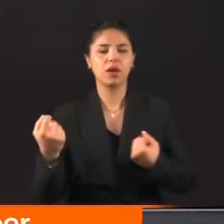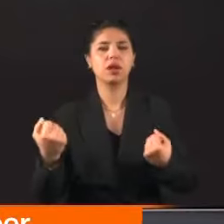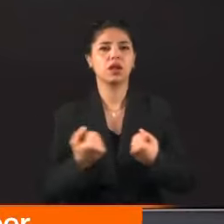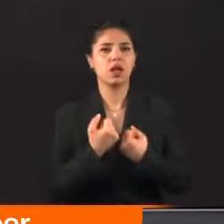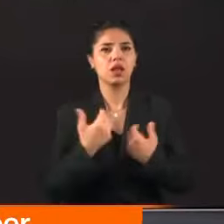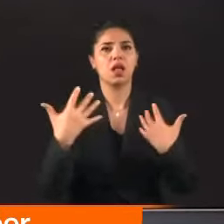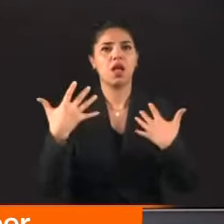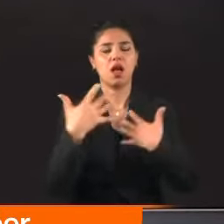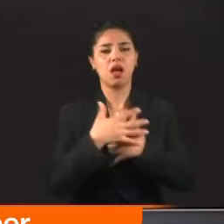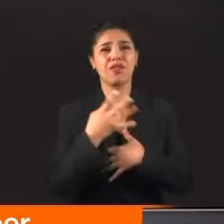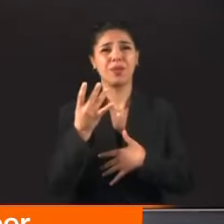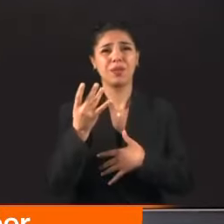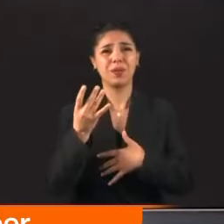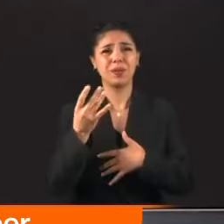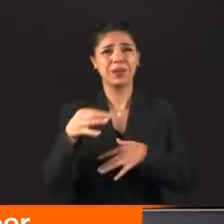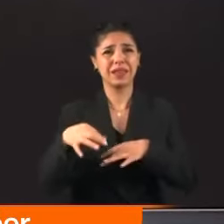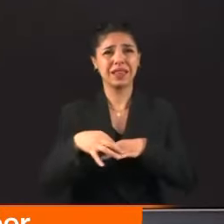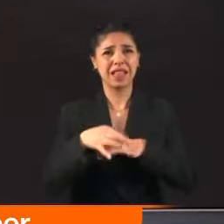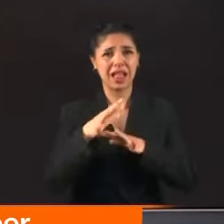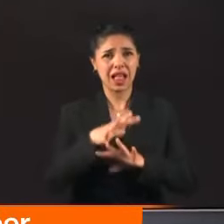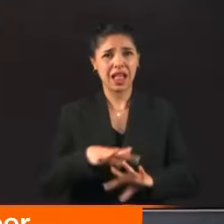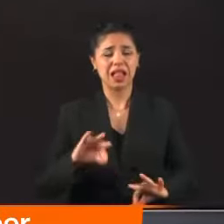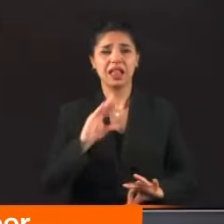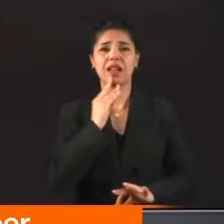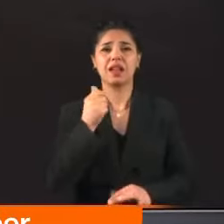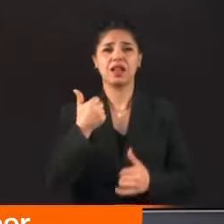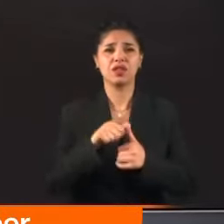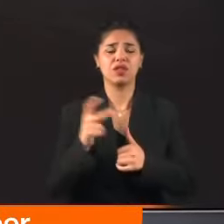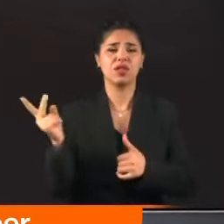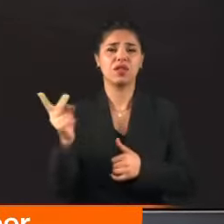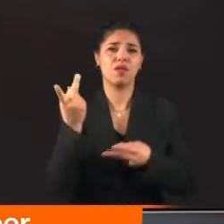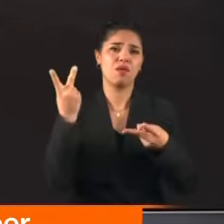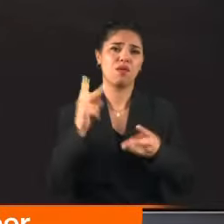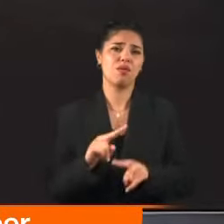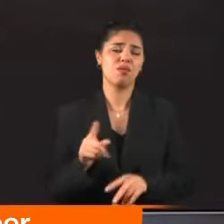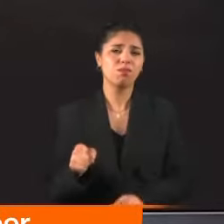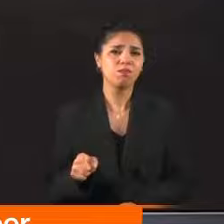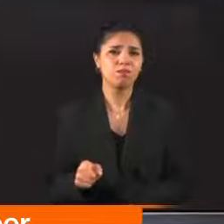kazada akşam nişan yüzüklerini takmaya hazırlanan genç çift hayatını kaybetti.